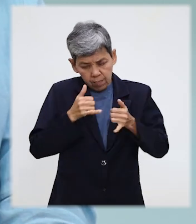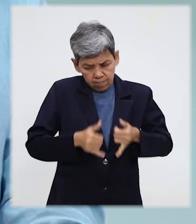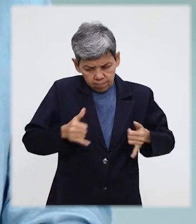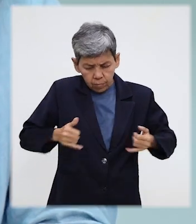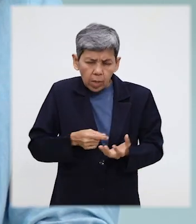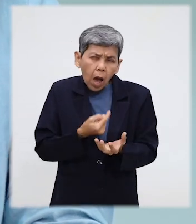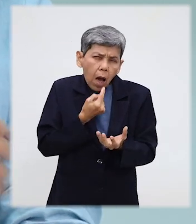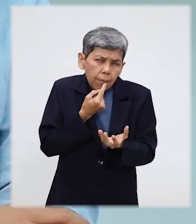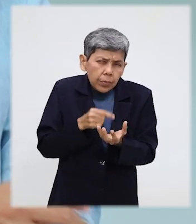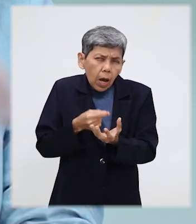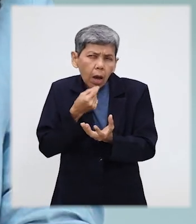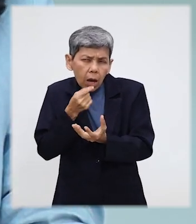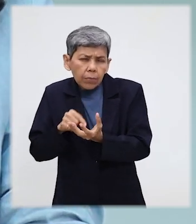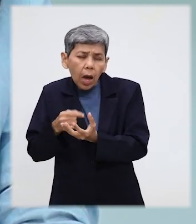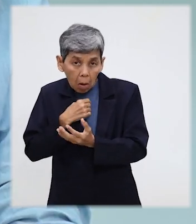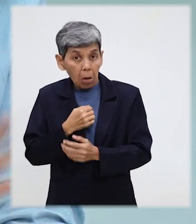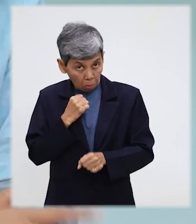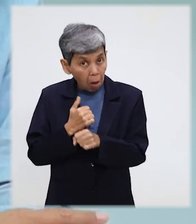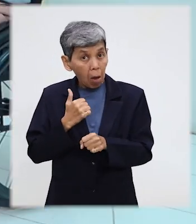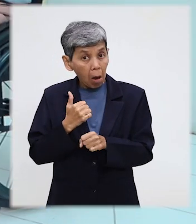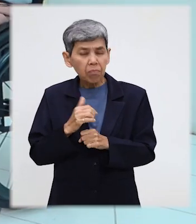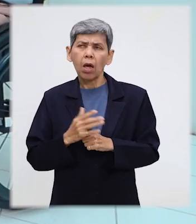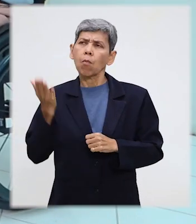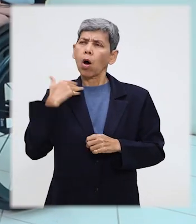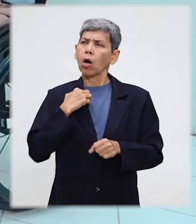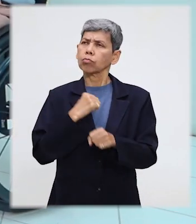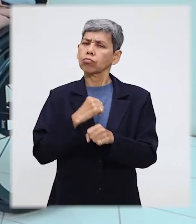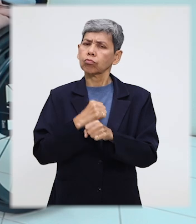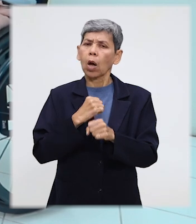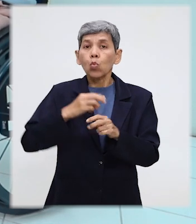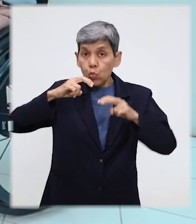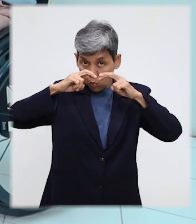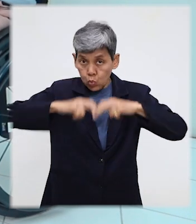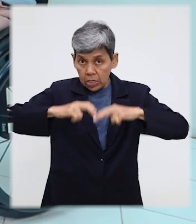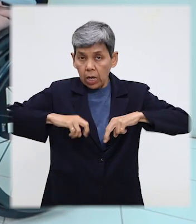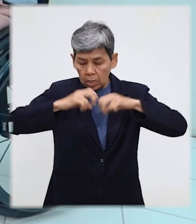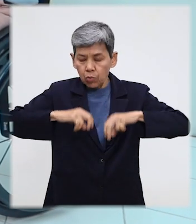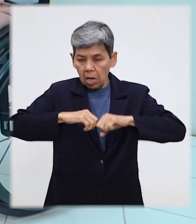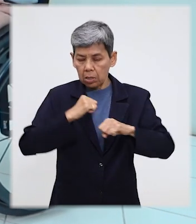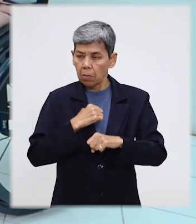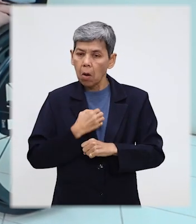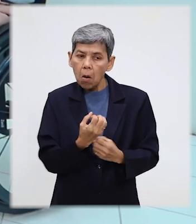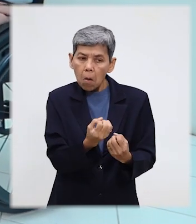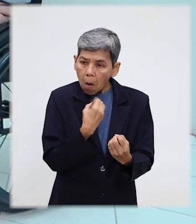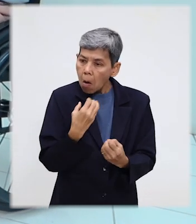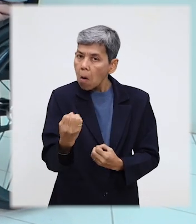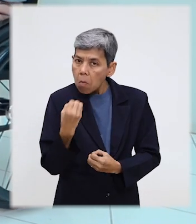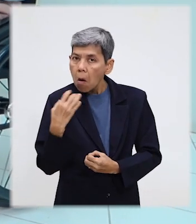ทสัมผัสตรงนี้มาชิมอันนี ้ เขาสามารถแยกได้ขนาดไหนอะคะ ตอนนั้นที่ทำไปรักษางานวิจัยด้วยนะคะเขาก็สามารถที่จะบ